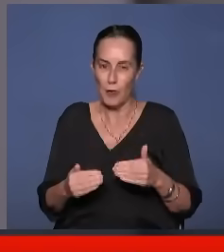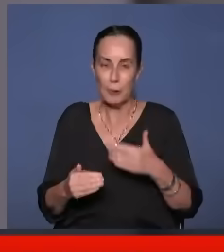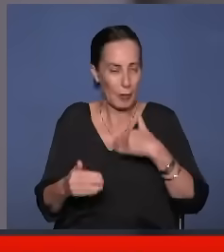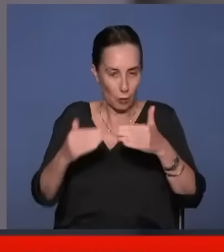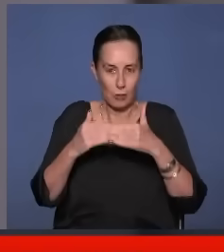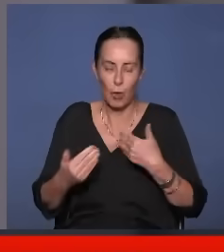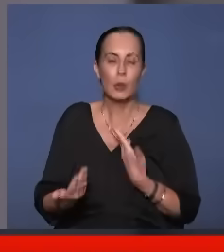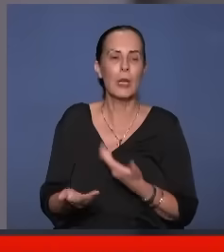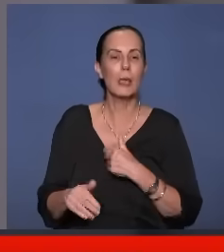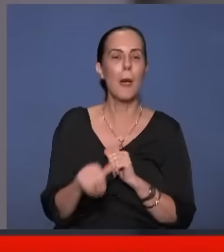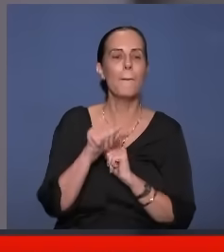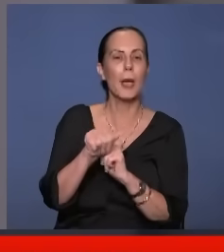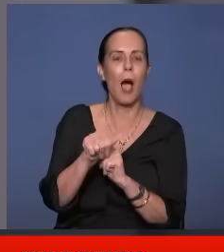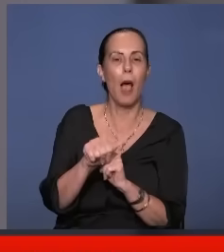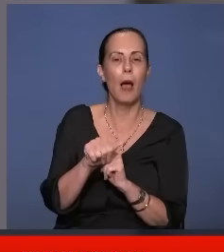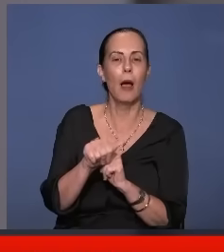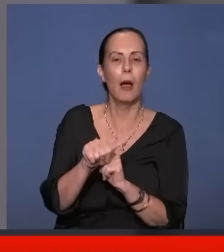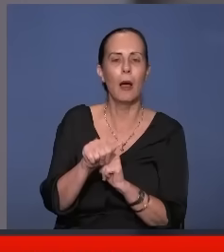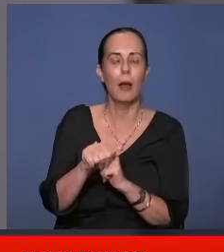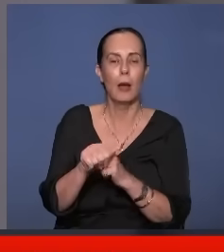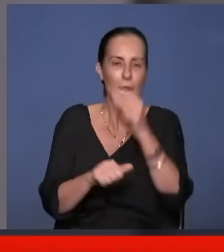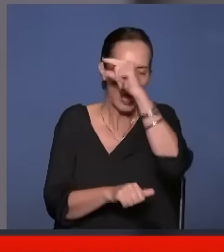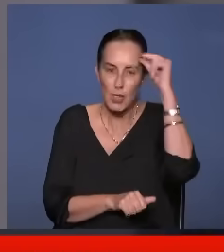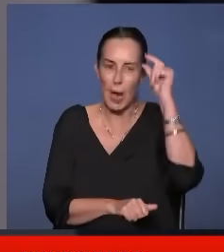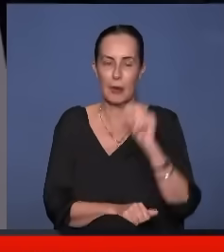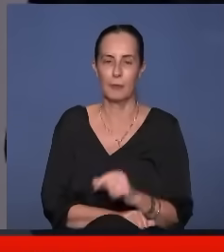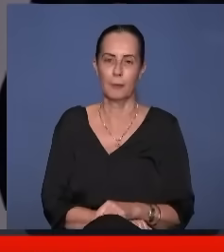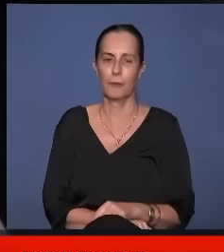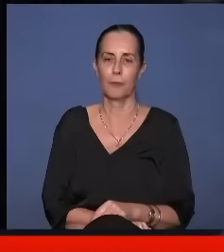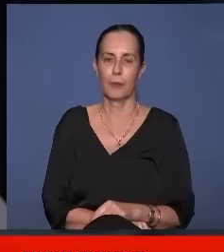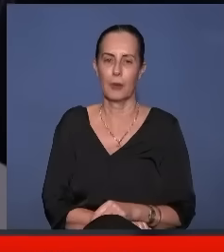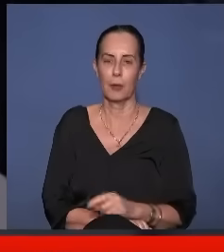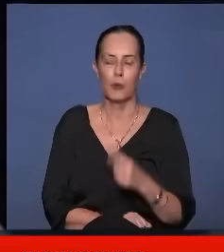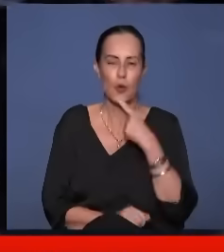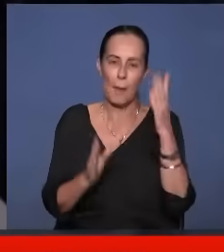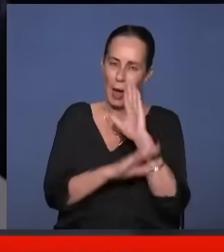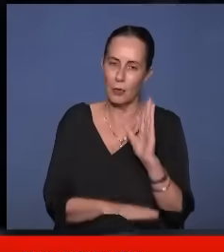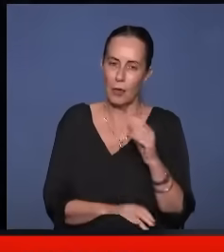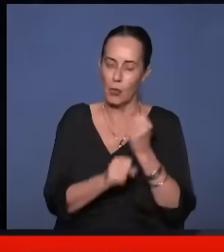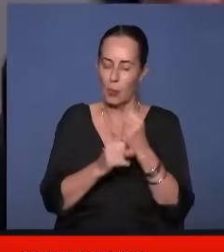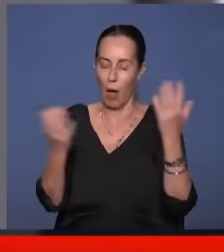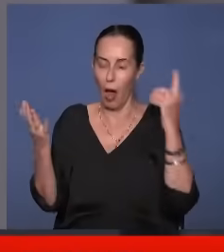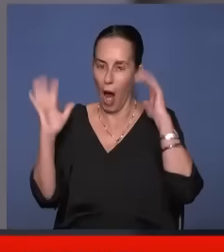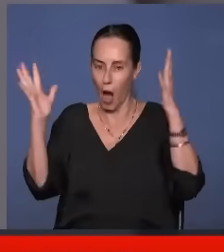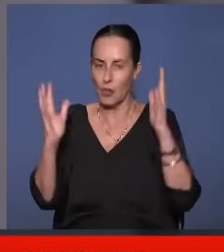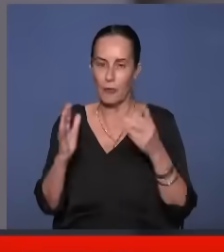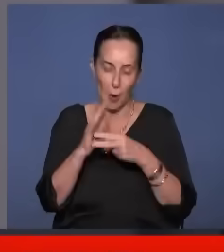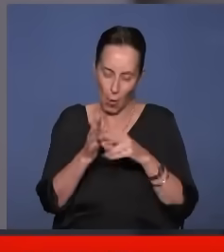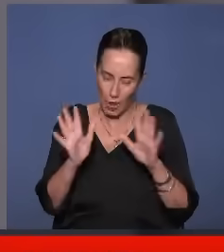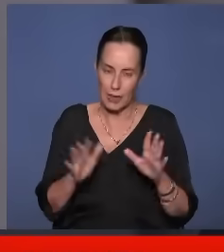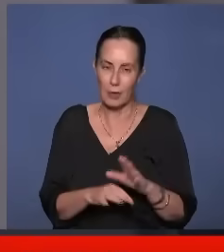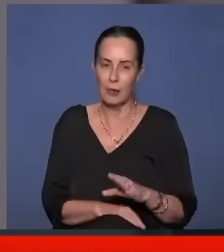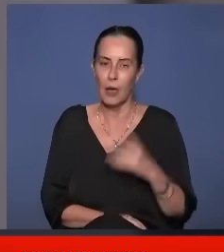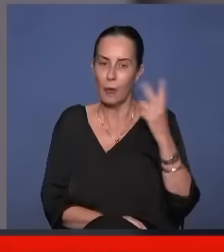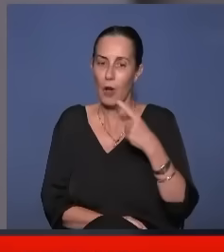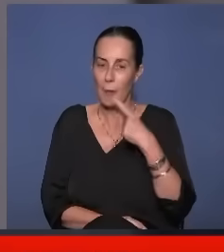אנחנו ניתן רוח גב לאסלאם הג'יהאדיסטי. מישהו ציטט טרור, עשו מזה כותרות בפוליטיקה וכו'. כמובן,